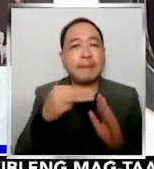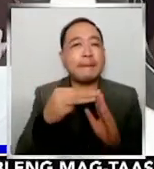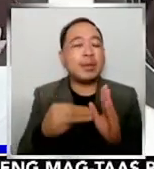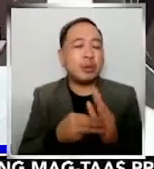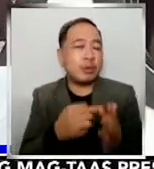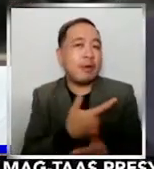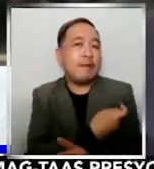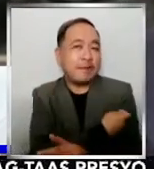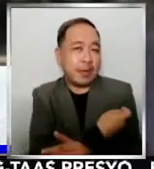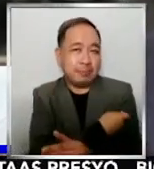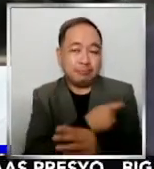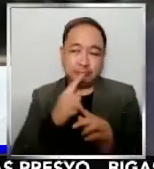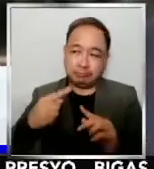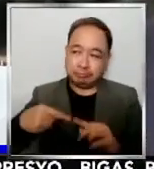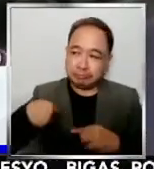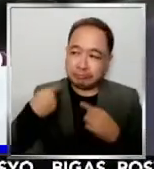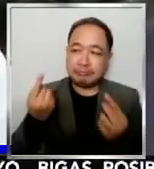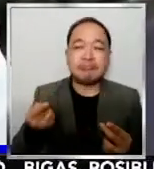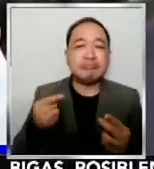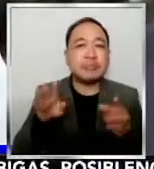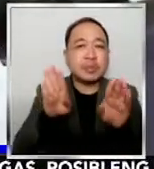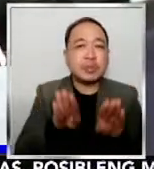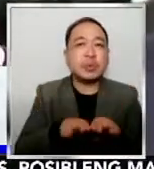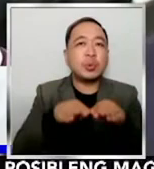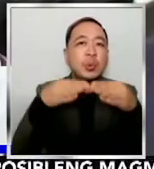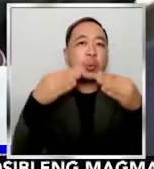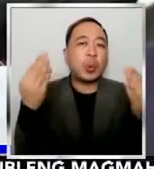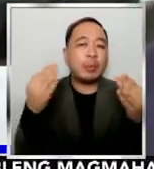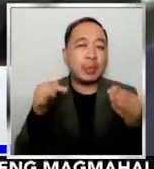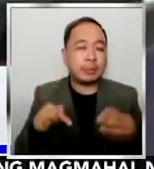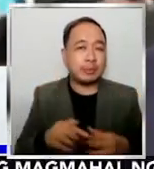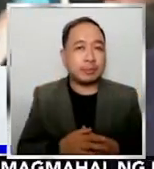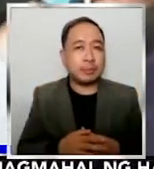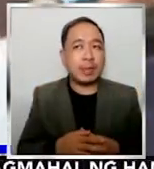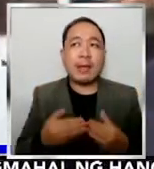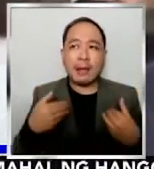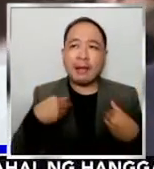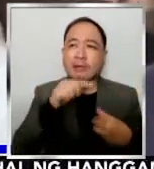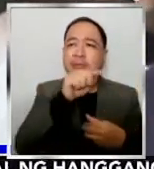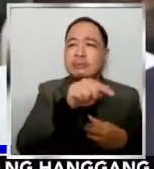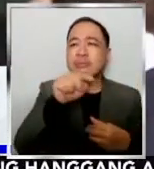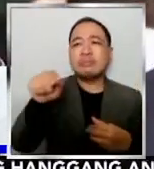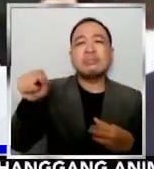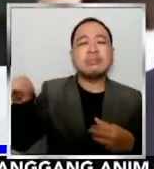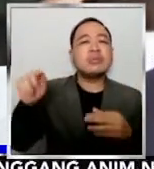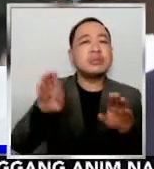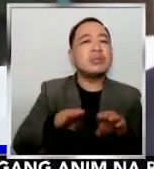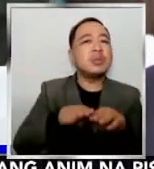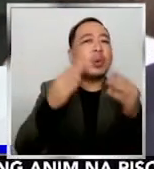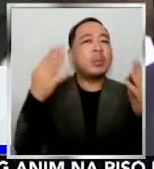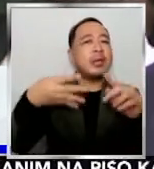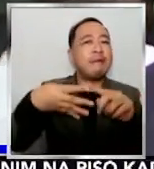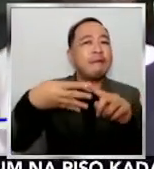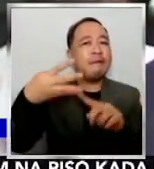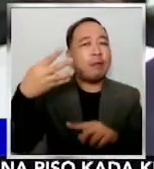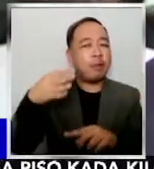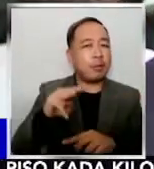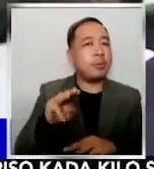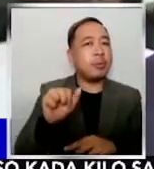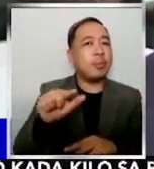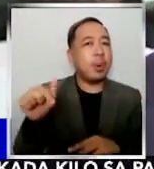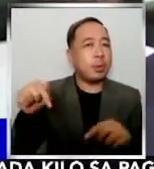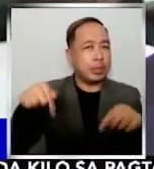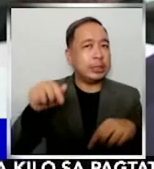sa publiko. Meron pa rin open vaccination. Meron tayong 4 na malls dito sa Manila. Tapos sa